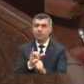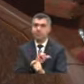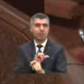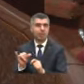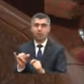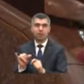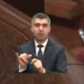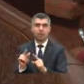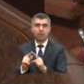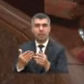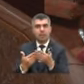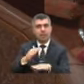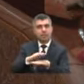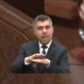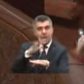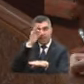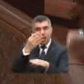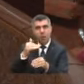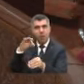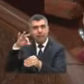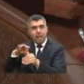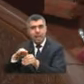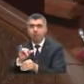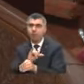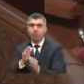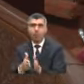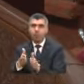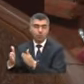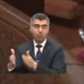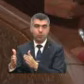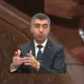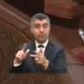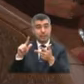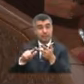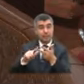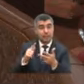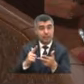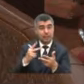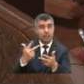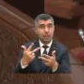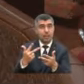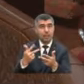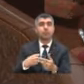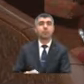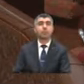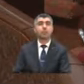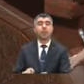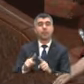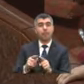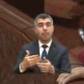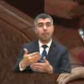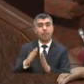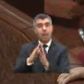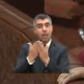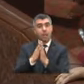تخضع الى منطق السياسه ولا منطق الانتخابات اللي جايه. ثلاثه، ما يتعلق بالحاله المدنيه، انا تحدثت فتحدثت،